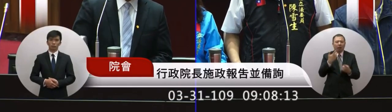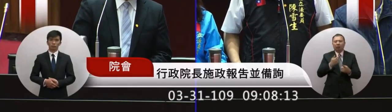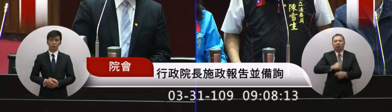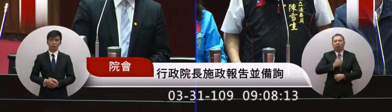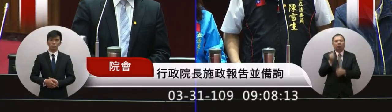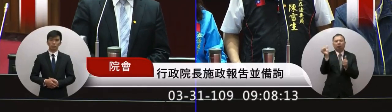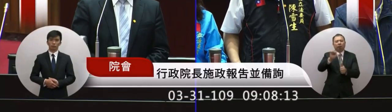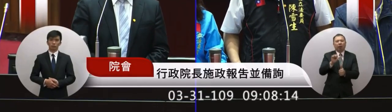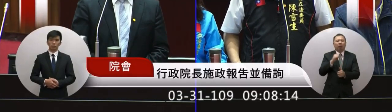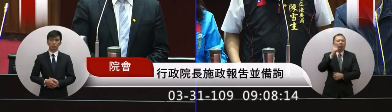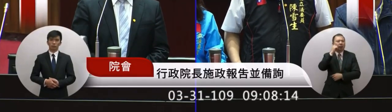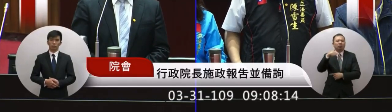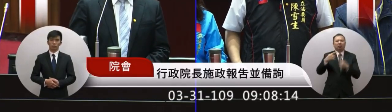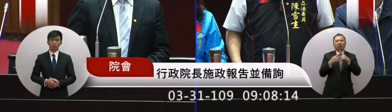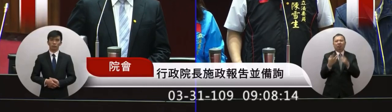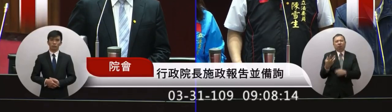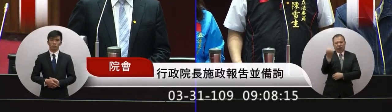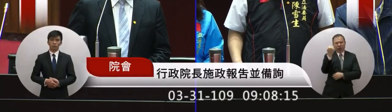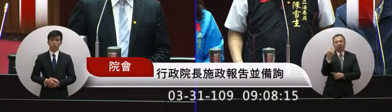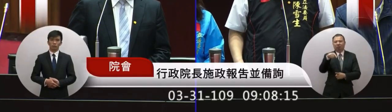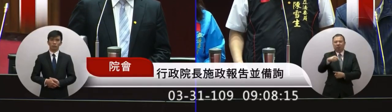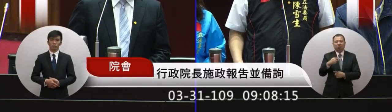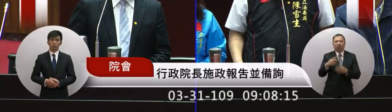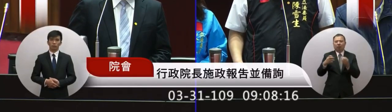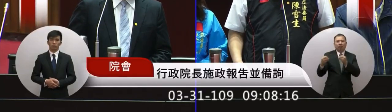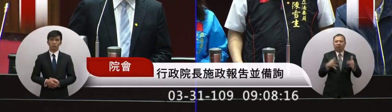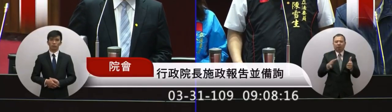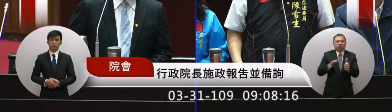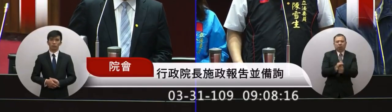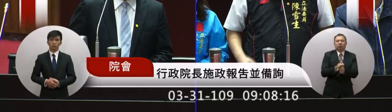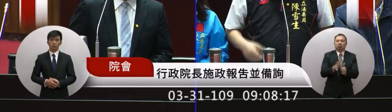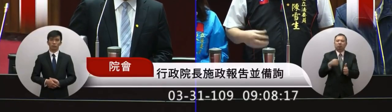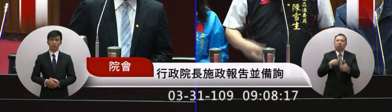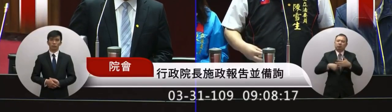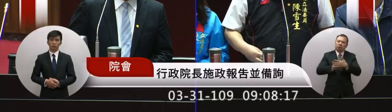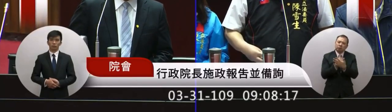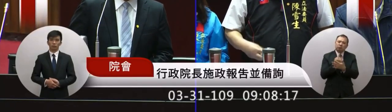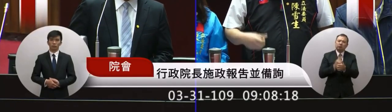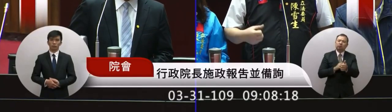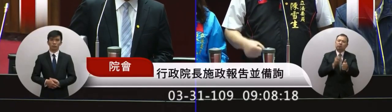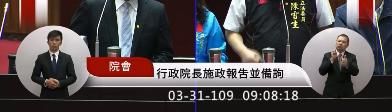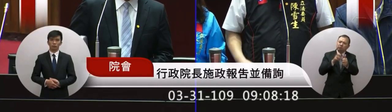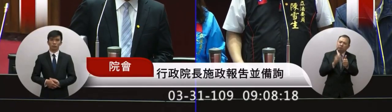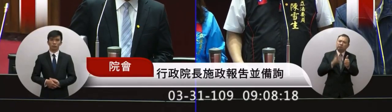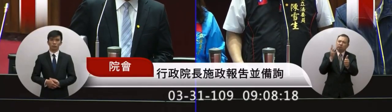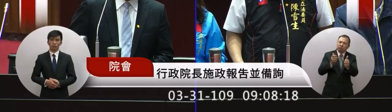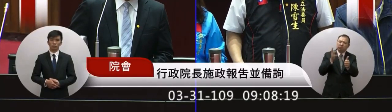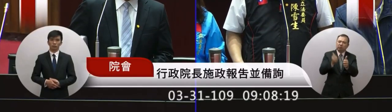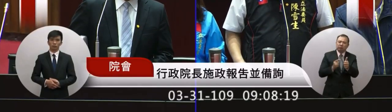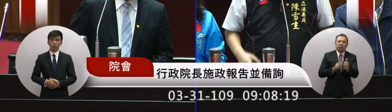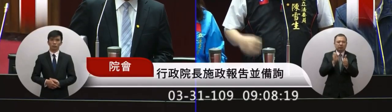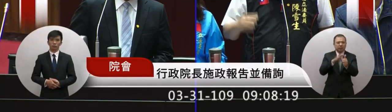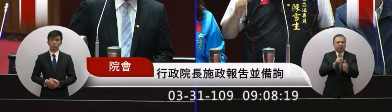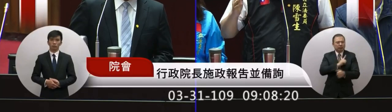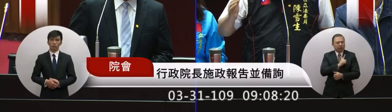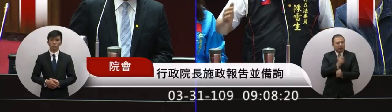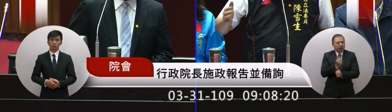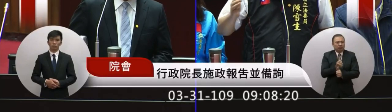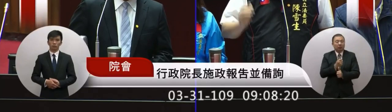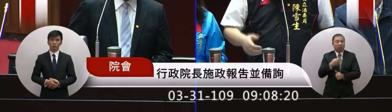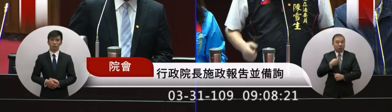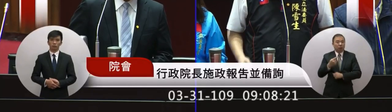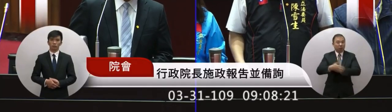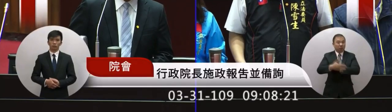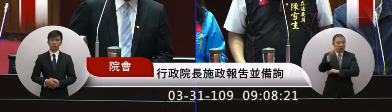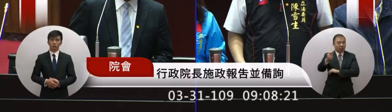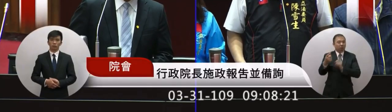因为这有人权的问题，所以我们也只能道德劝说。那当然，或许我也跟我们县长讨论过，是不是从国